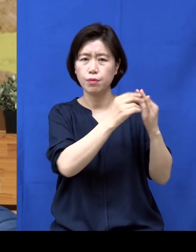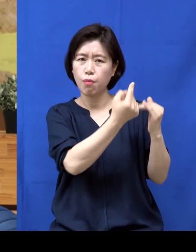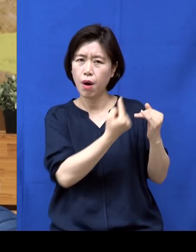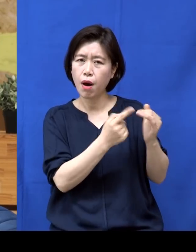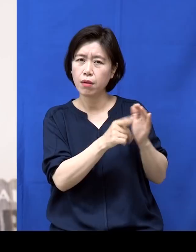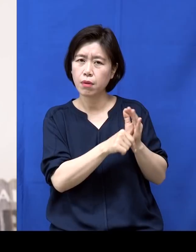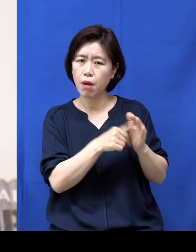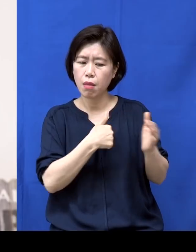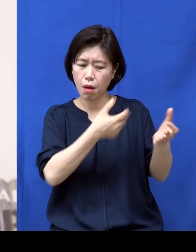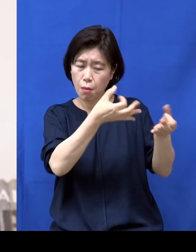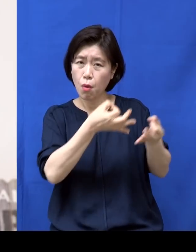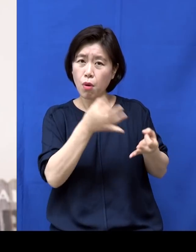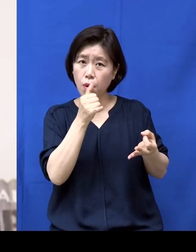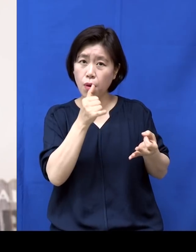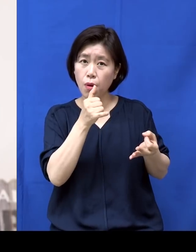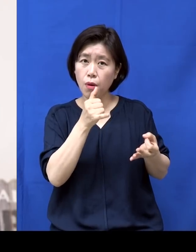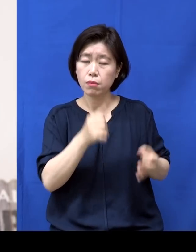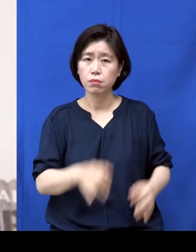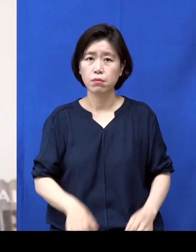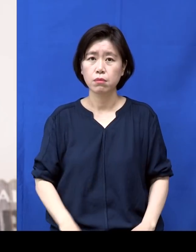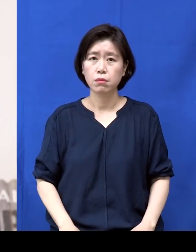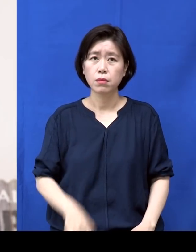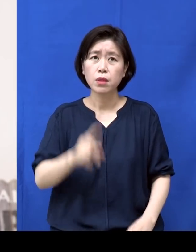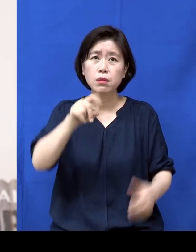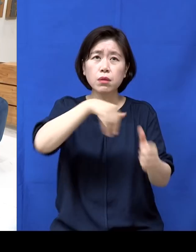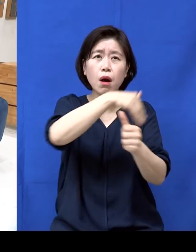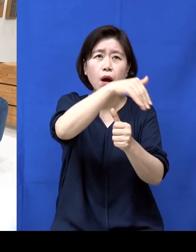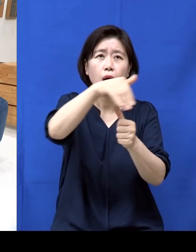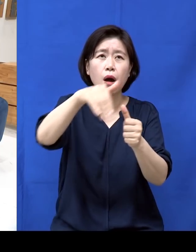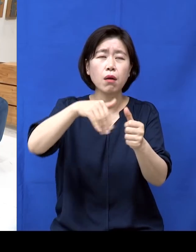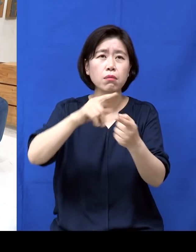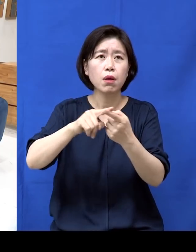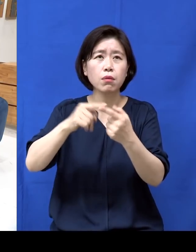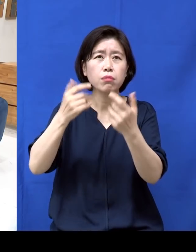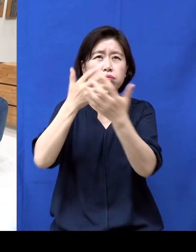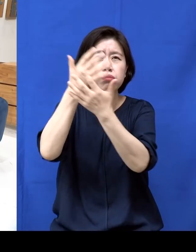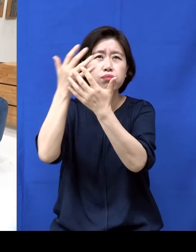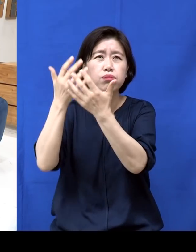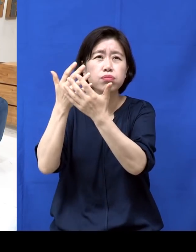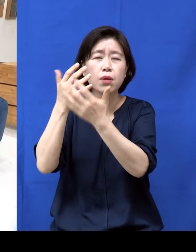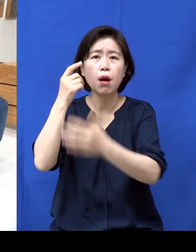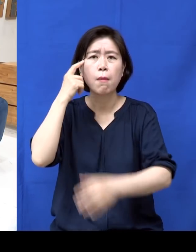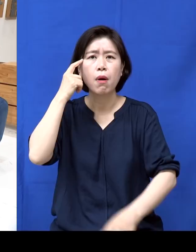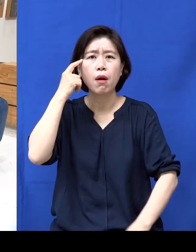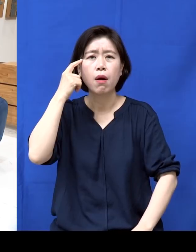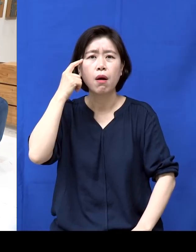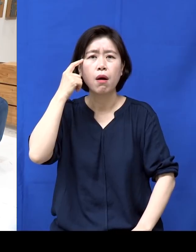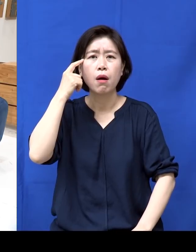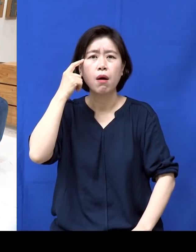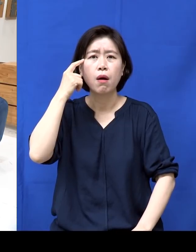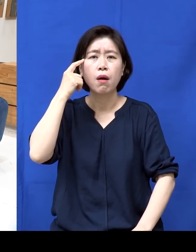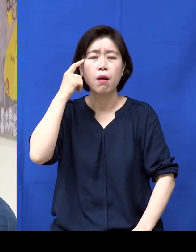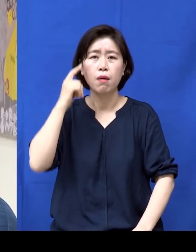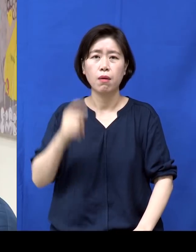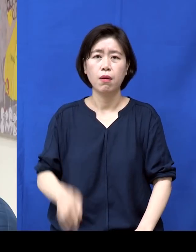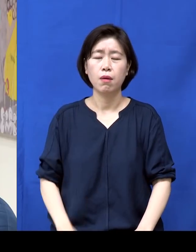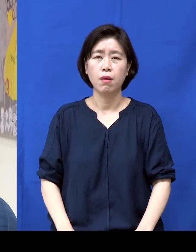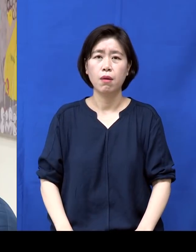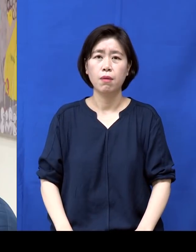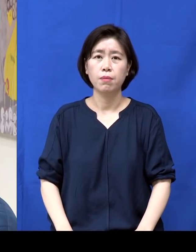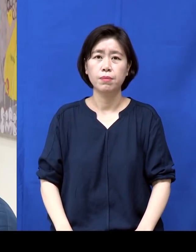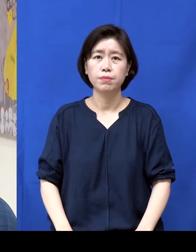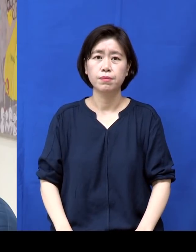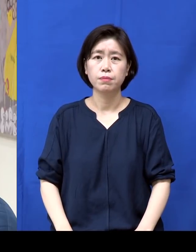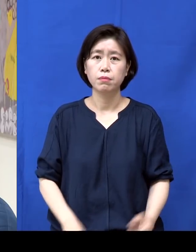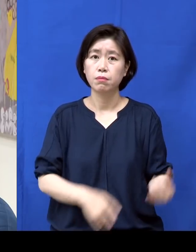컸을 텐데 그 모습을 이렇게 머릿속으로 잠깐 왜 그런지 모르겠는데 상상을 했던 것 같아요. 너무 슬프죠.